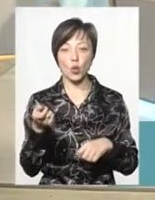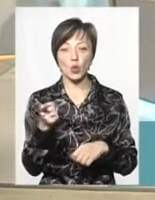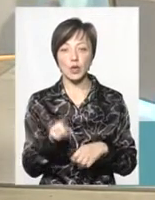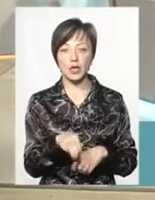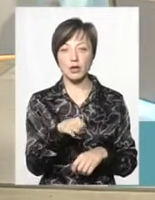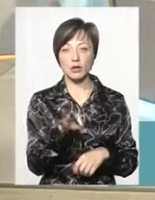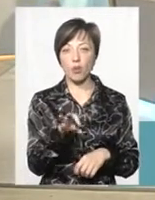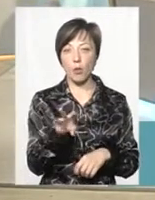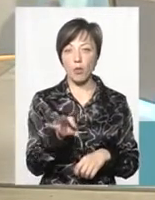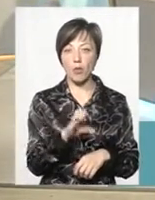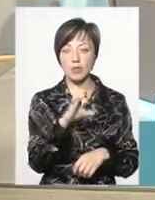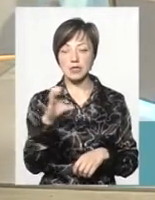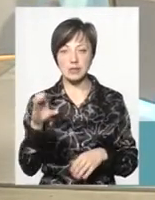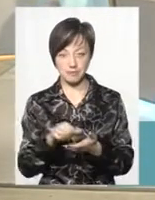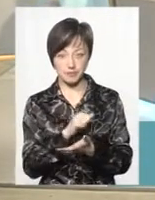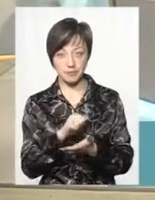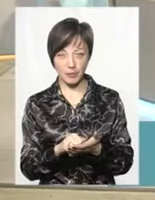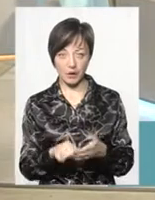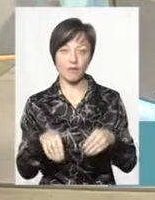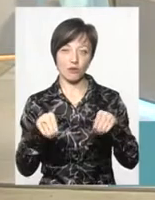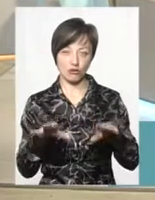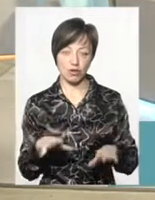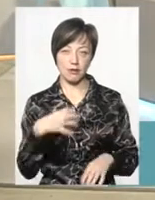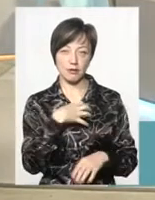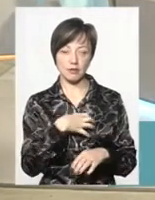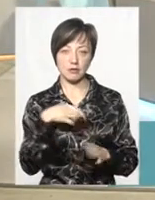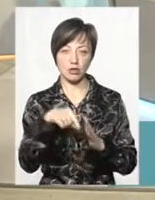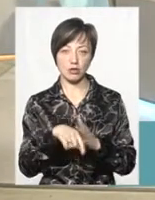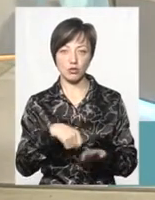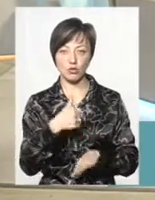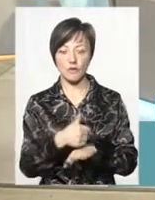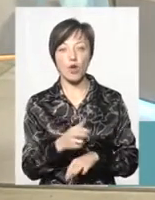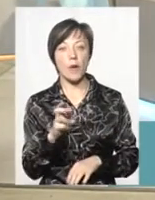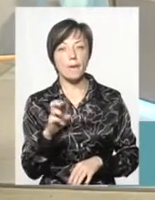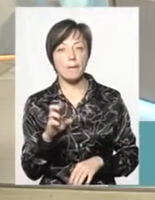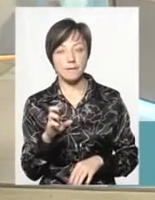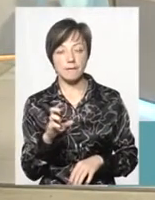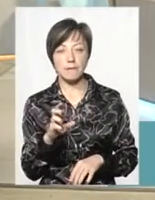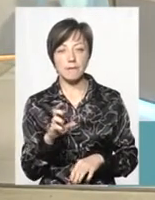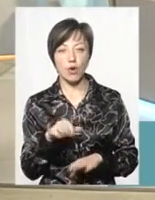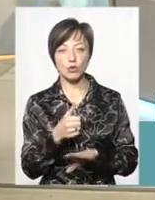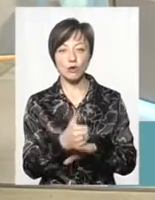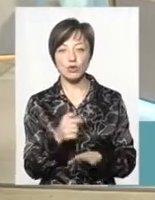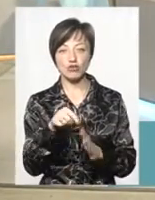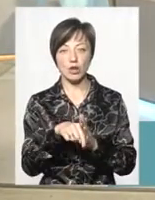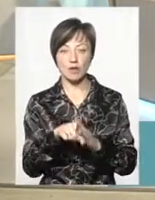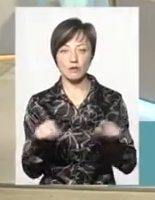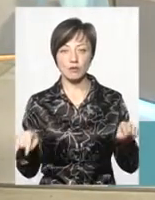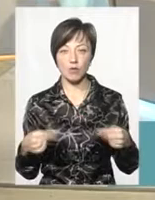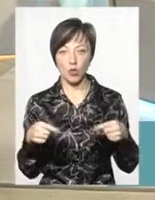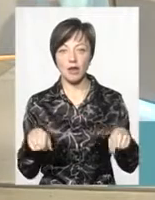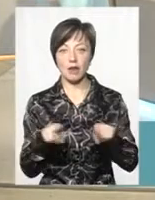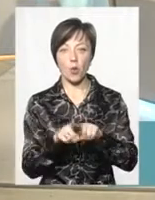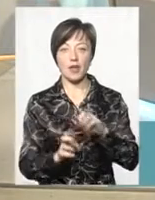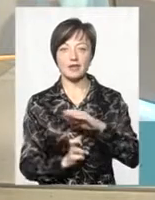Томос візьме якось свою вирішальну роль, тобто основну. Бо основну роль в створенні такої